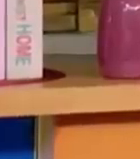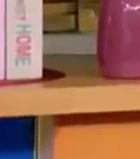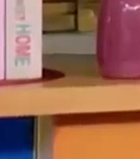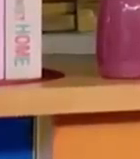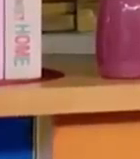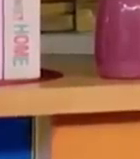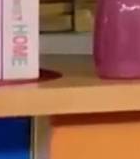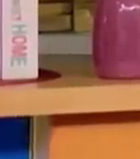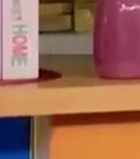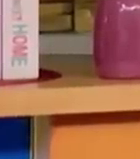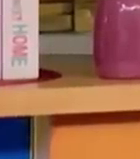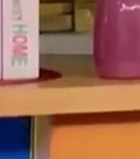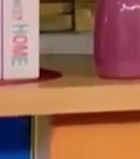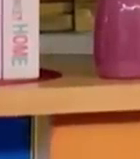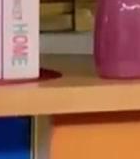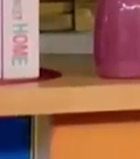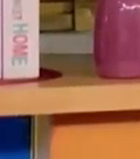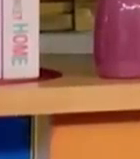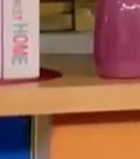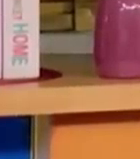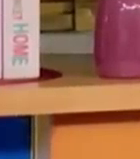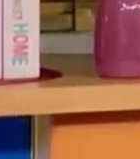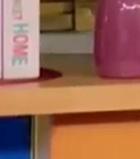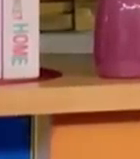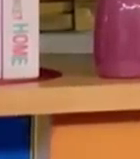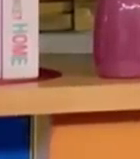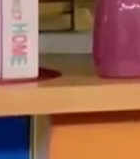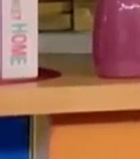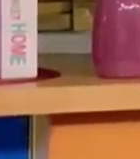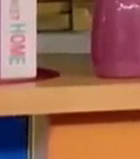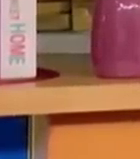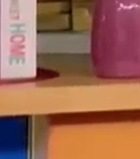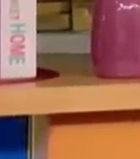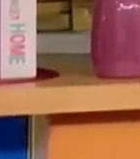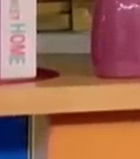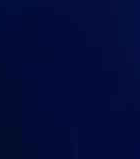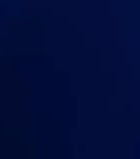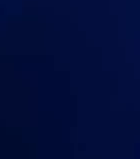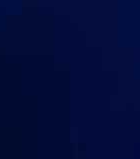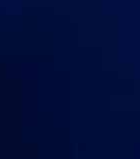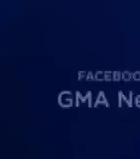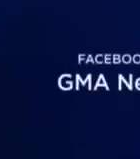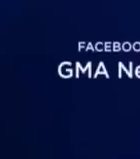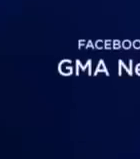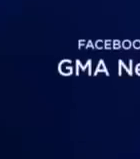sa GMA Pinoy TV at www.gmanews.tv.